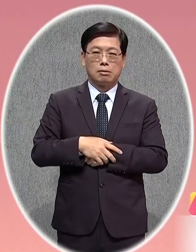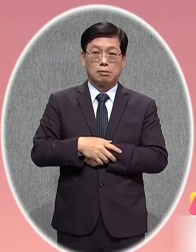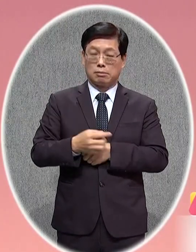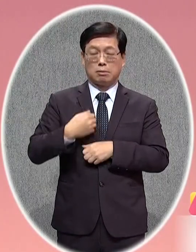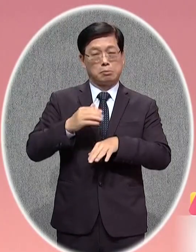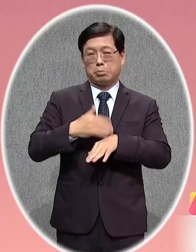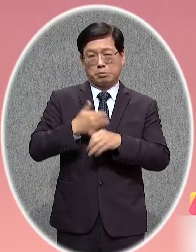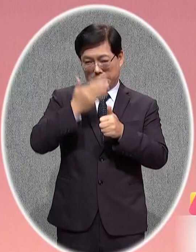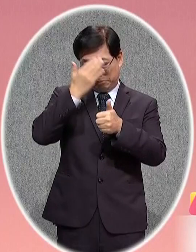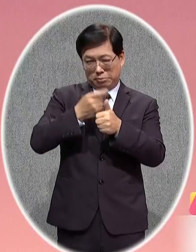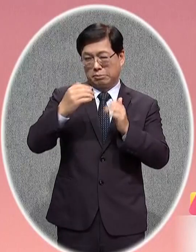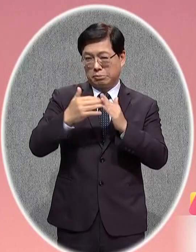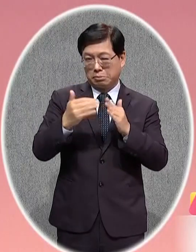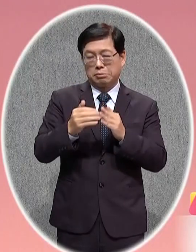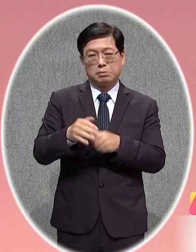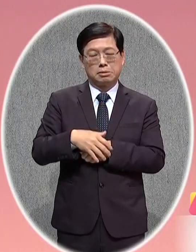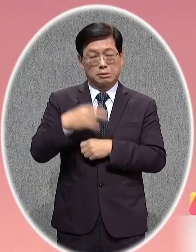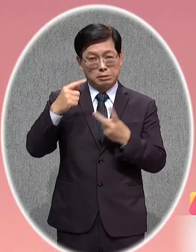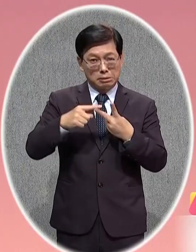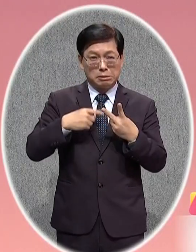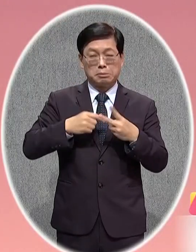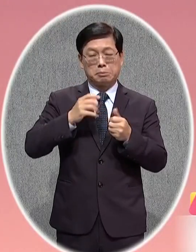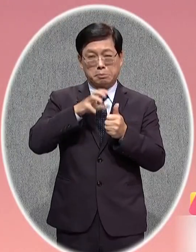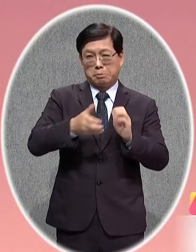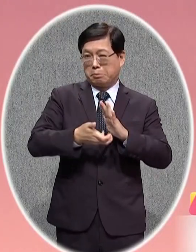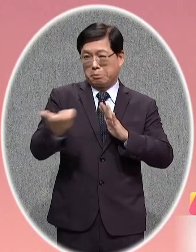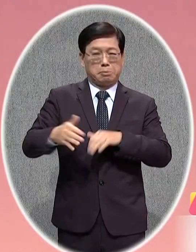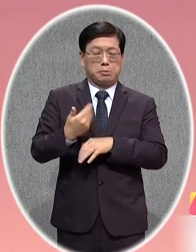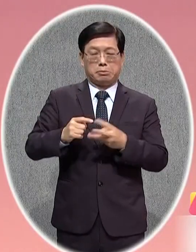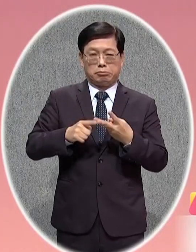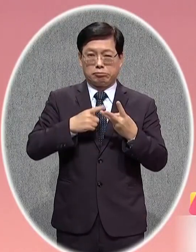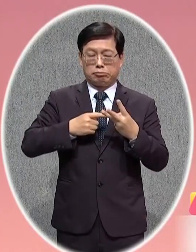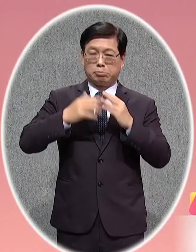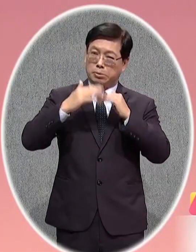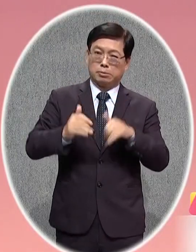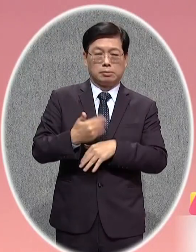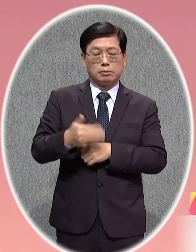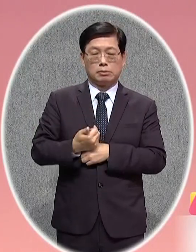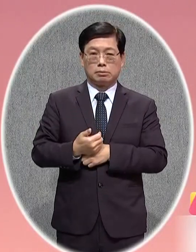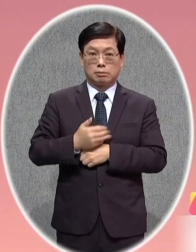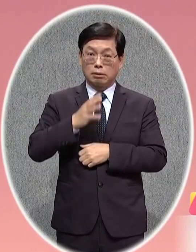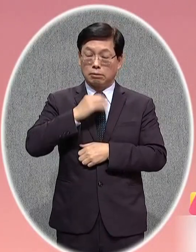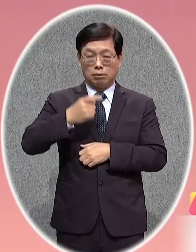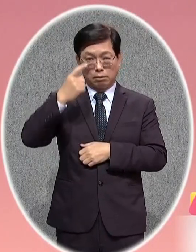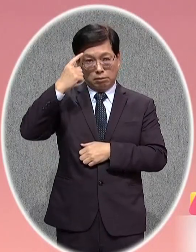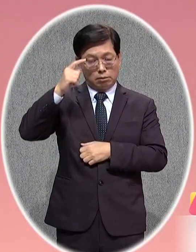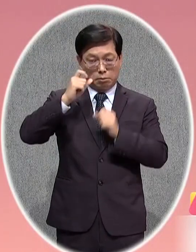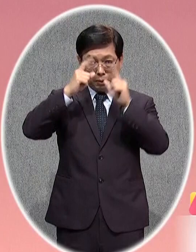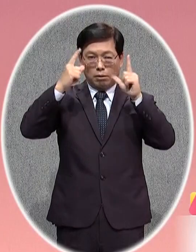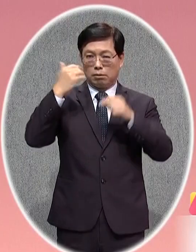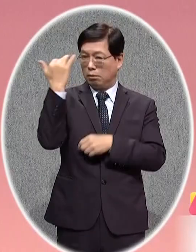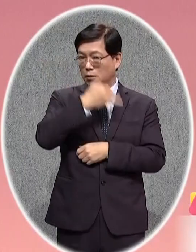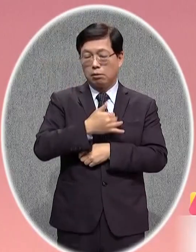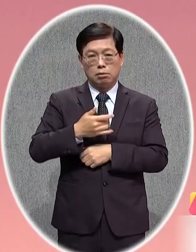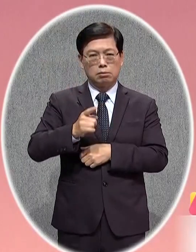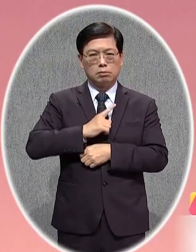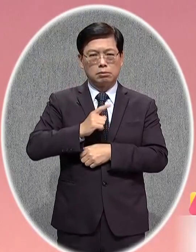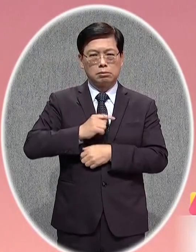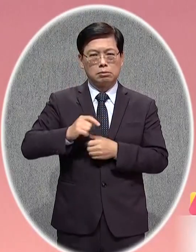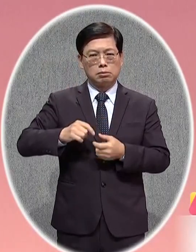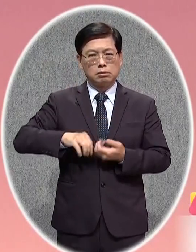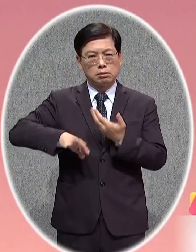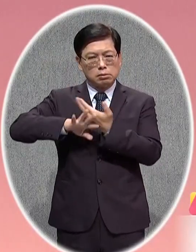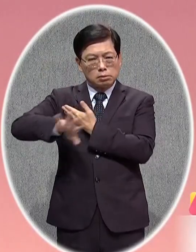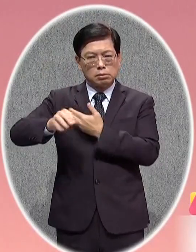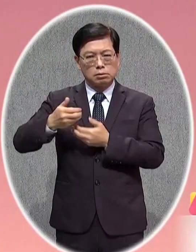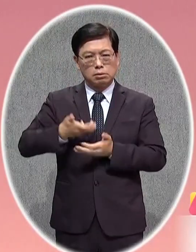们不会打扰到你们家，我们也不会破迁，也不会强拆，但是你可能第二天醒过来就发现你是住在安全